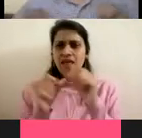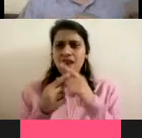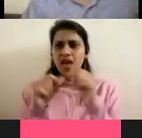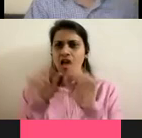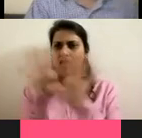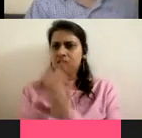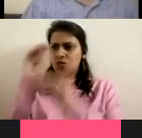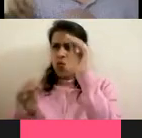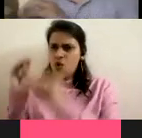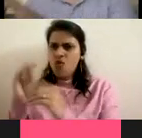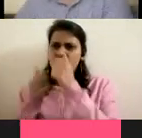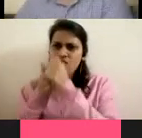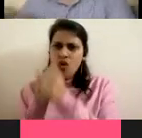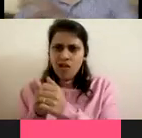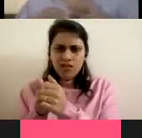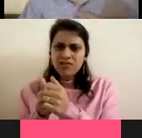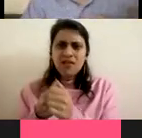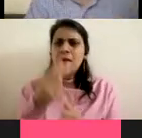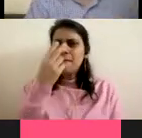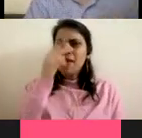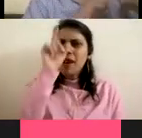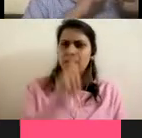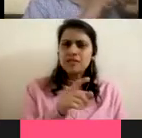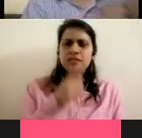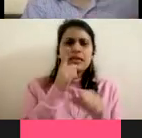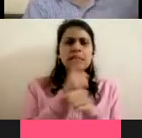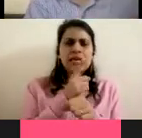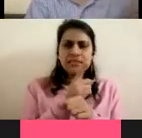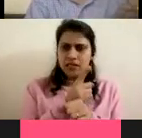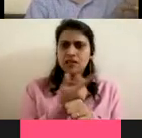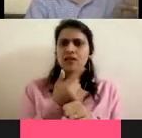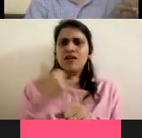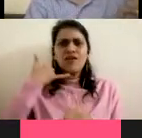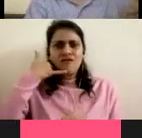ऑटिज्म मतलब सॉफ्टवेयर, ब्लाइंड पर्सन मतलब टीचर या